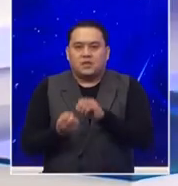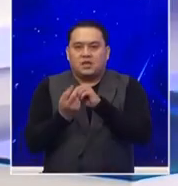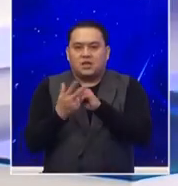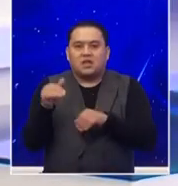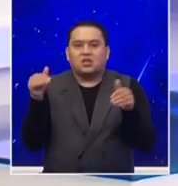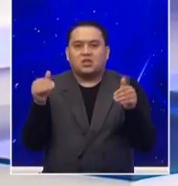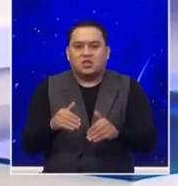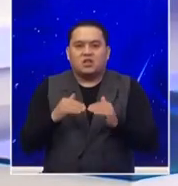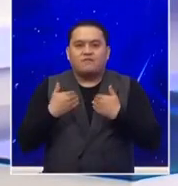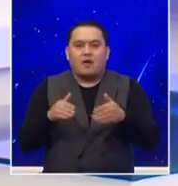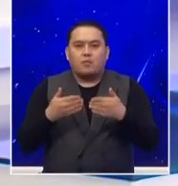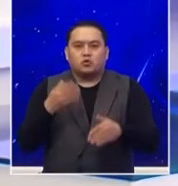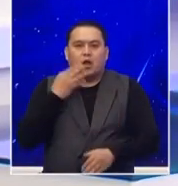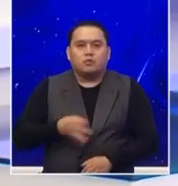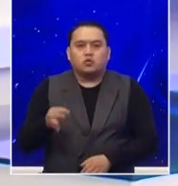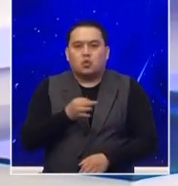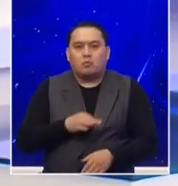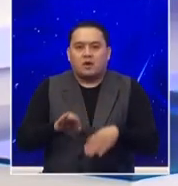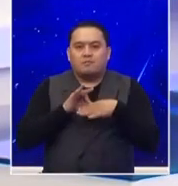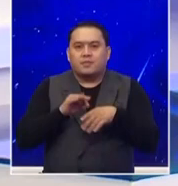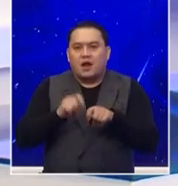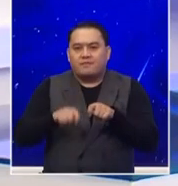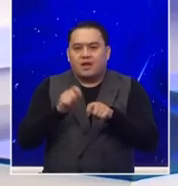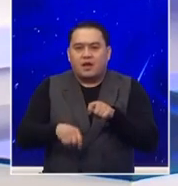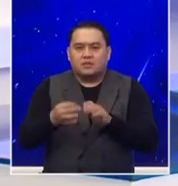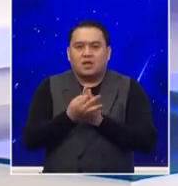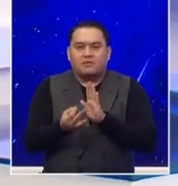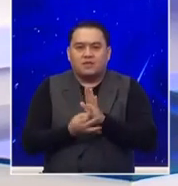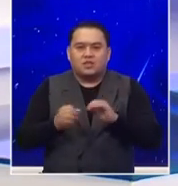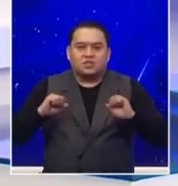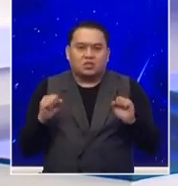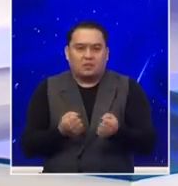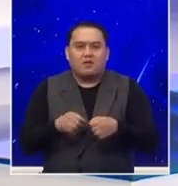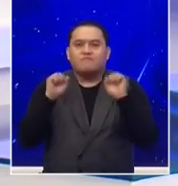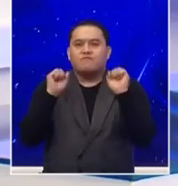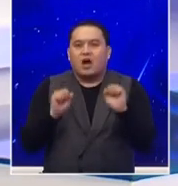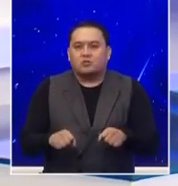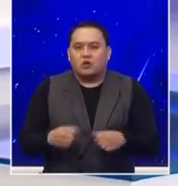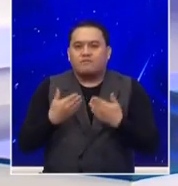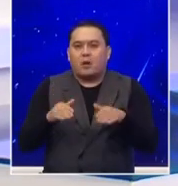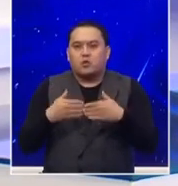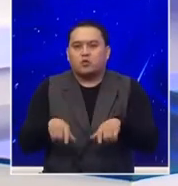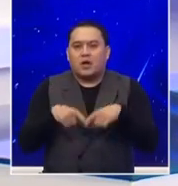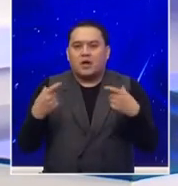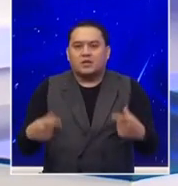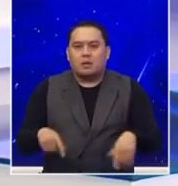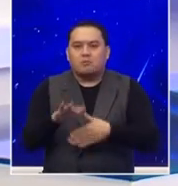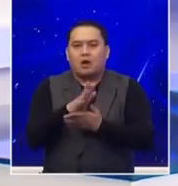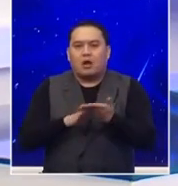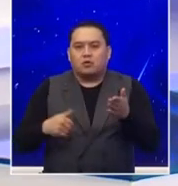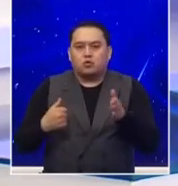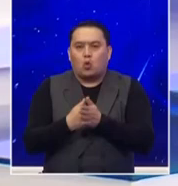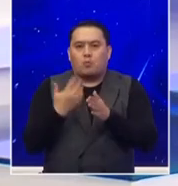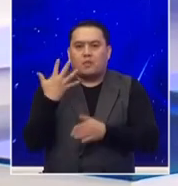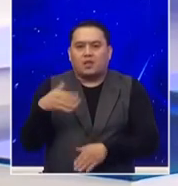13 тысяч выпускников Алматинской области проверят свои знания на зимнем ЕНТ. Возможность сдать выпускной экзамен продлится до